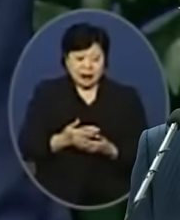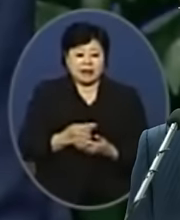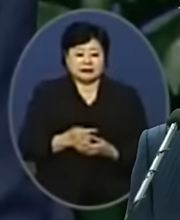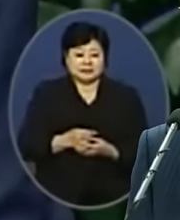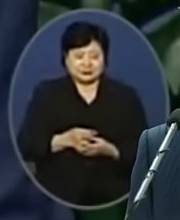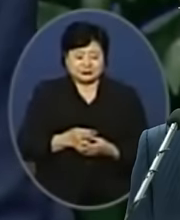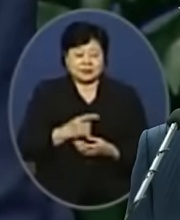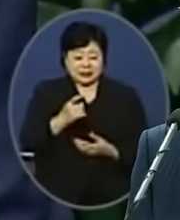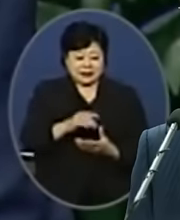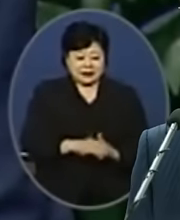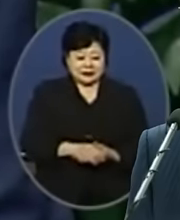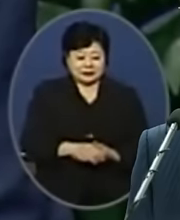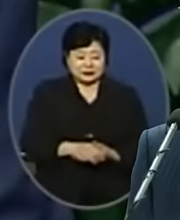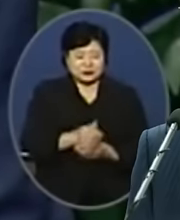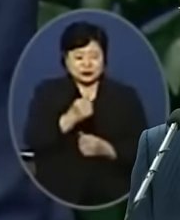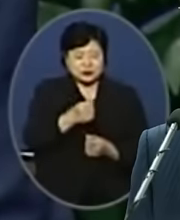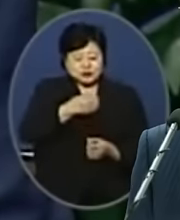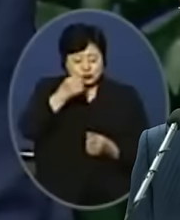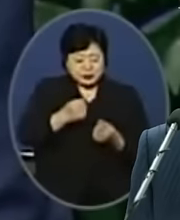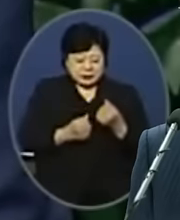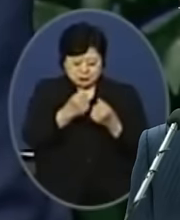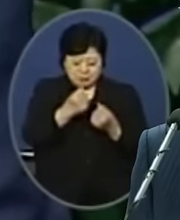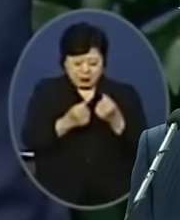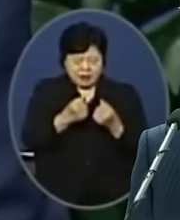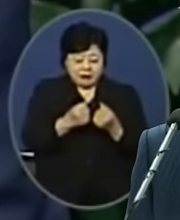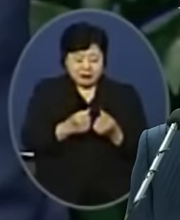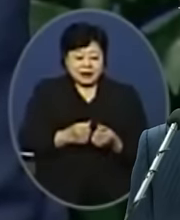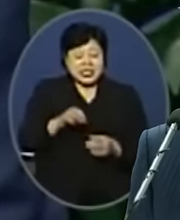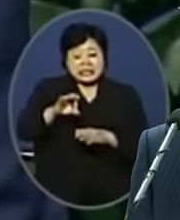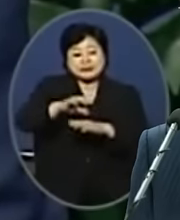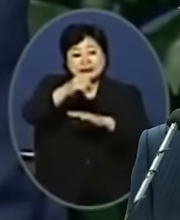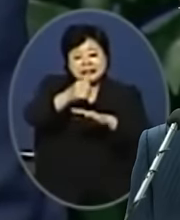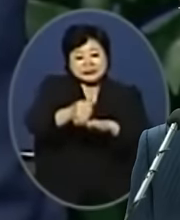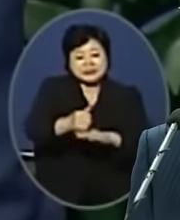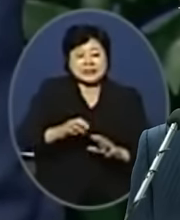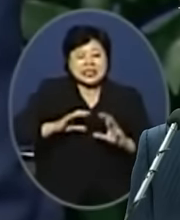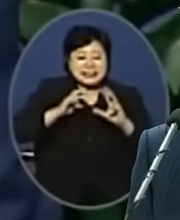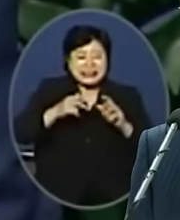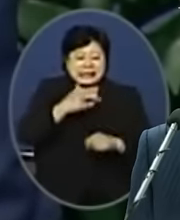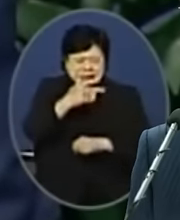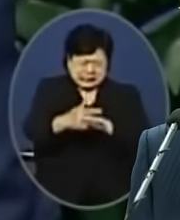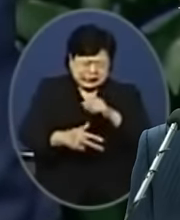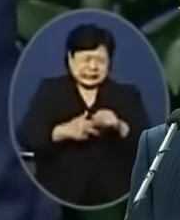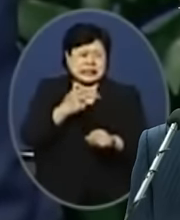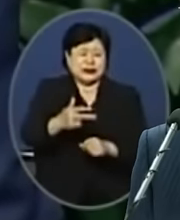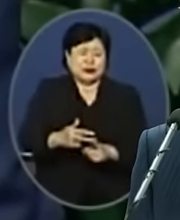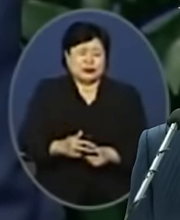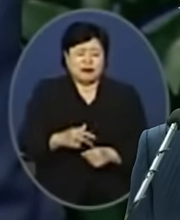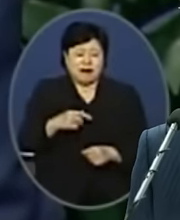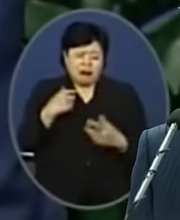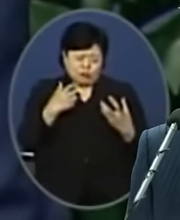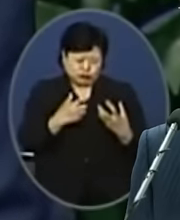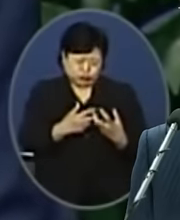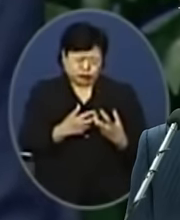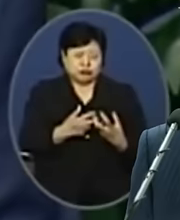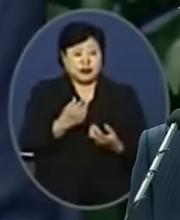내가 해석하지요. 그 꿈을 해석해 주니까 임금님, 이 나라에 7년 동안 굉장한 풍년이